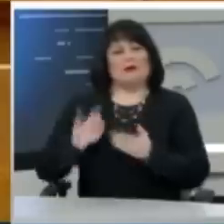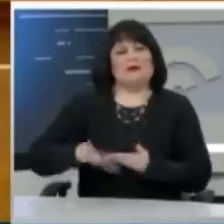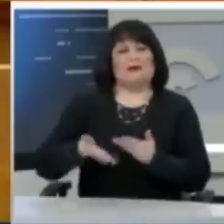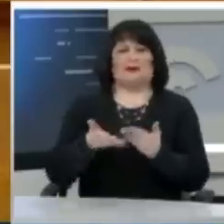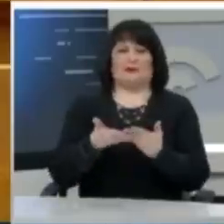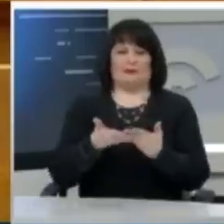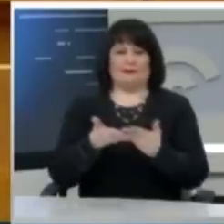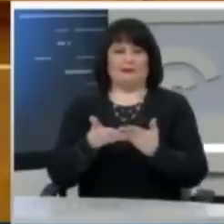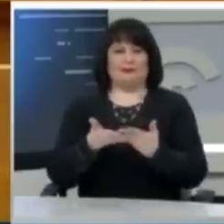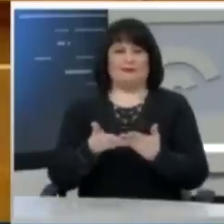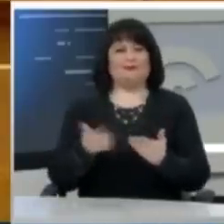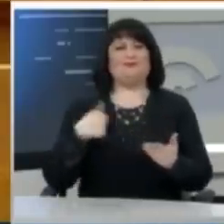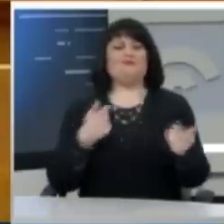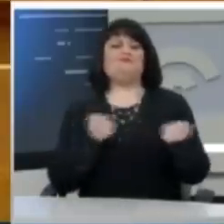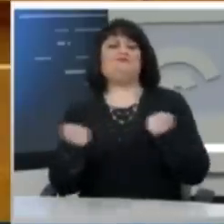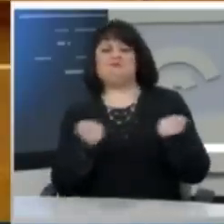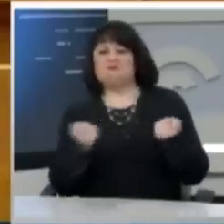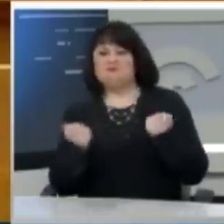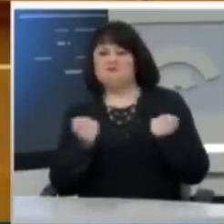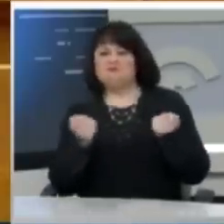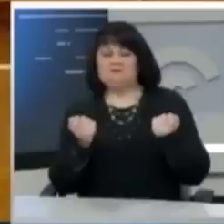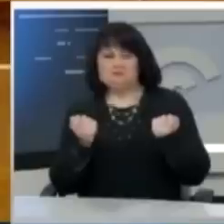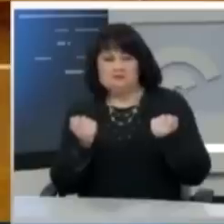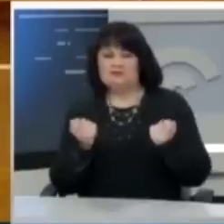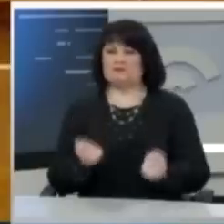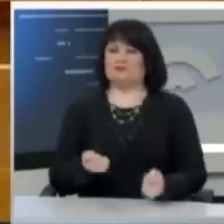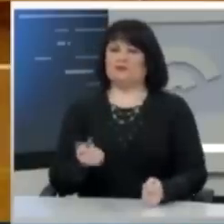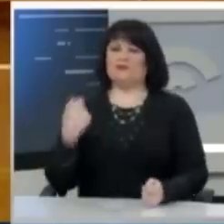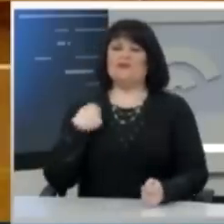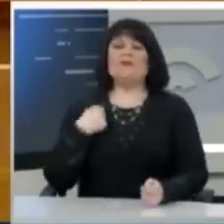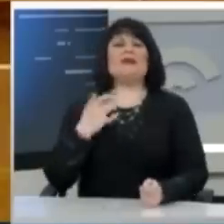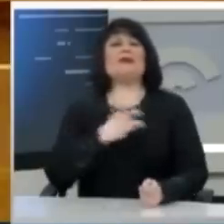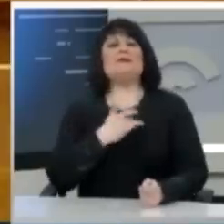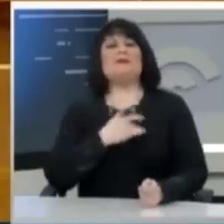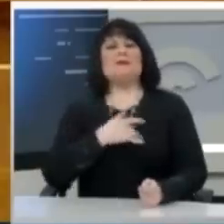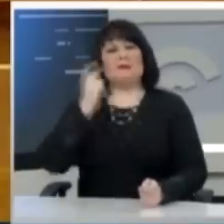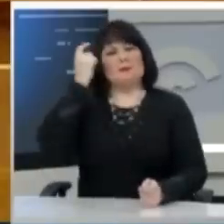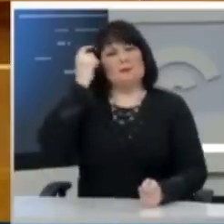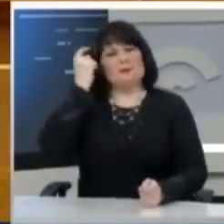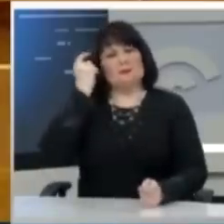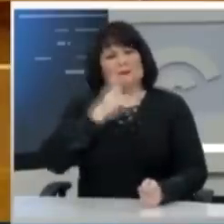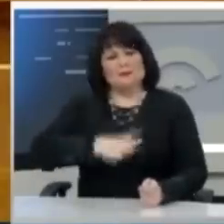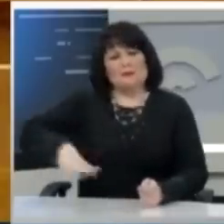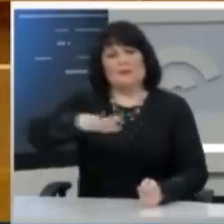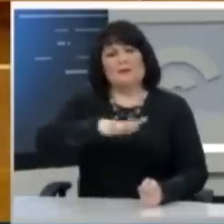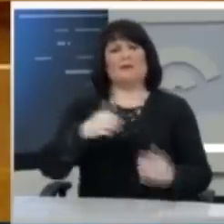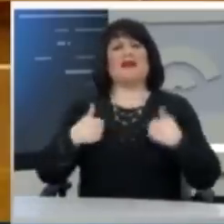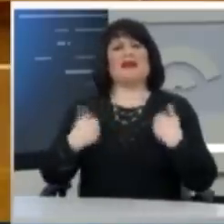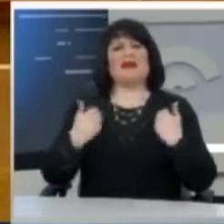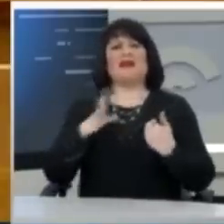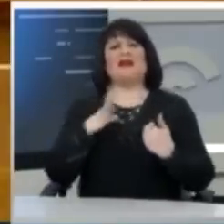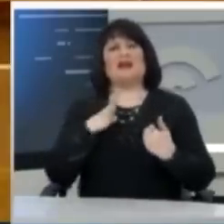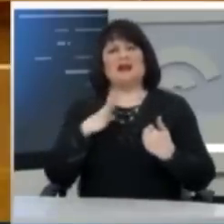αιμοδότης, ο καθοδηγητής, ο νους και η ψυχή των αγώνων του λαού και της νεολαίας